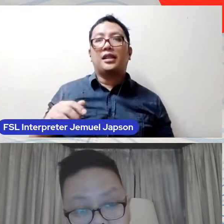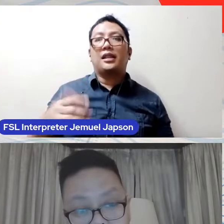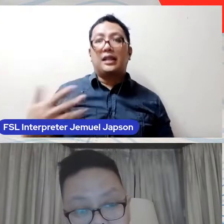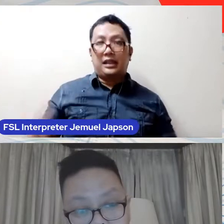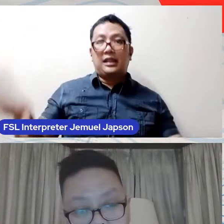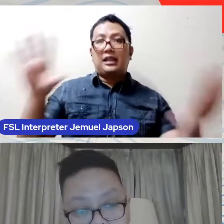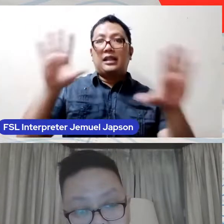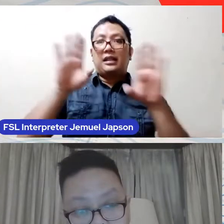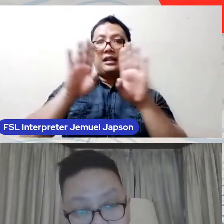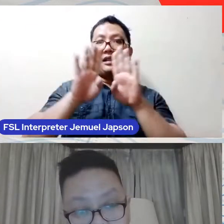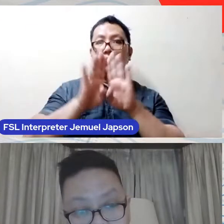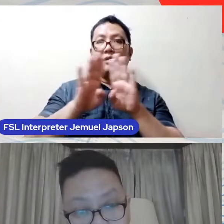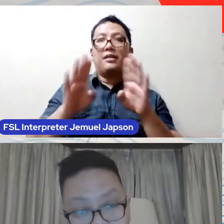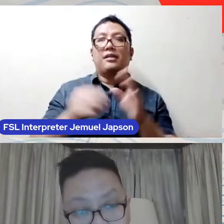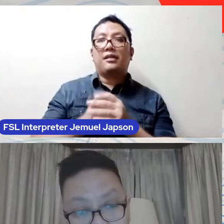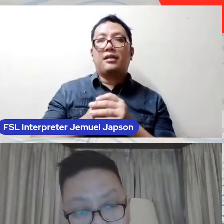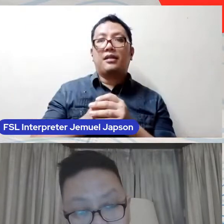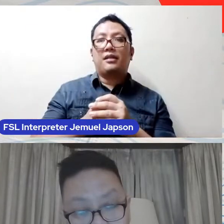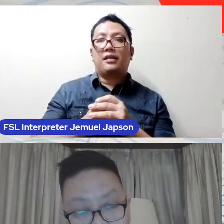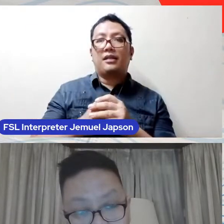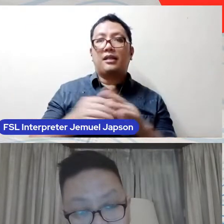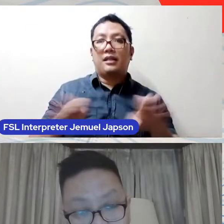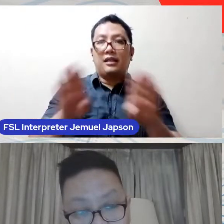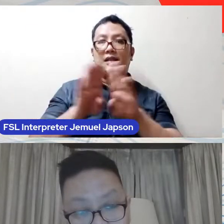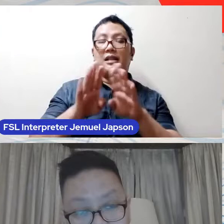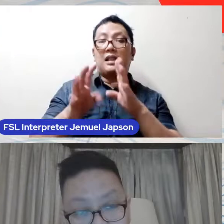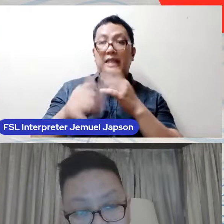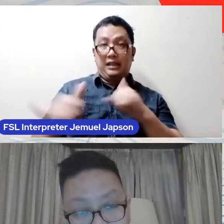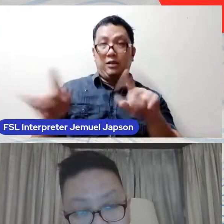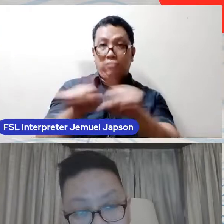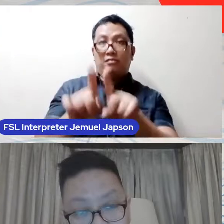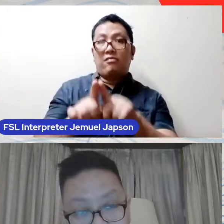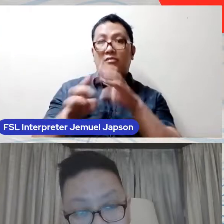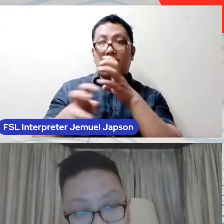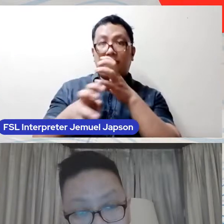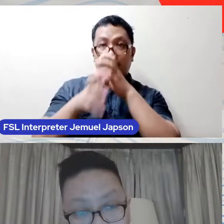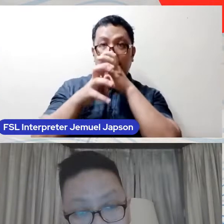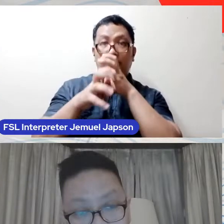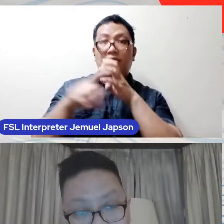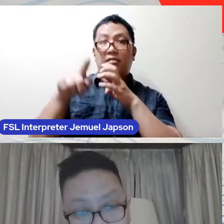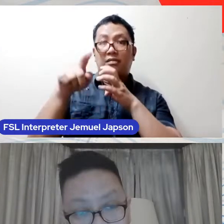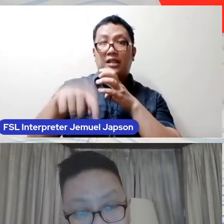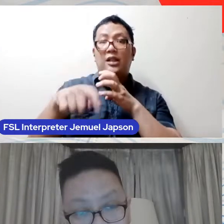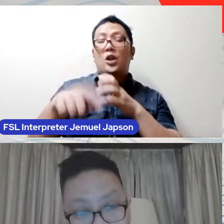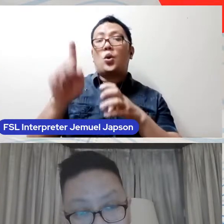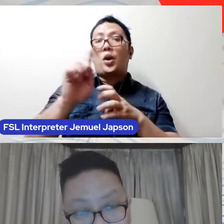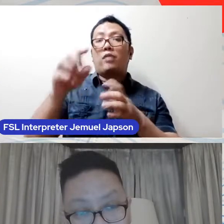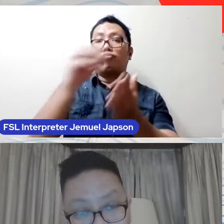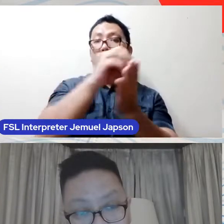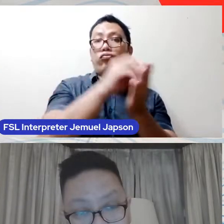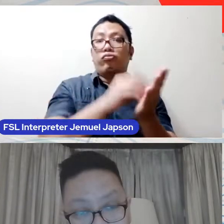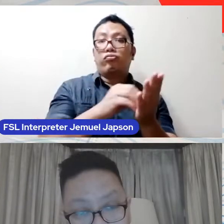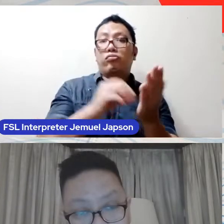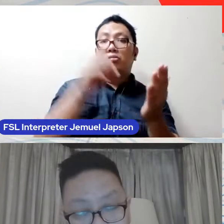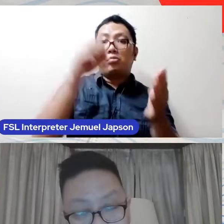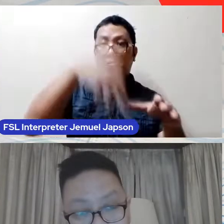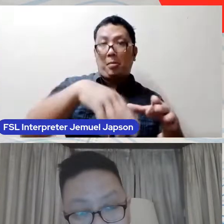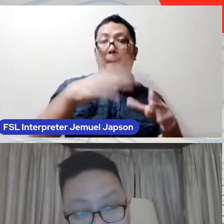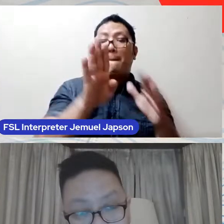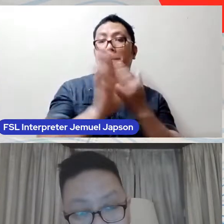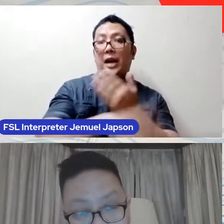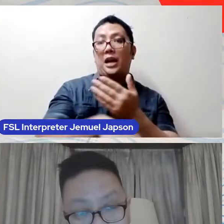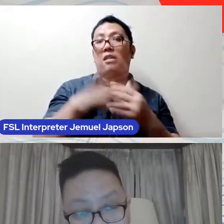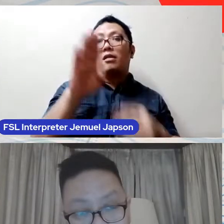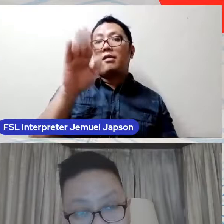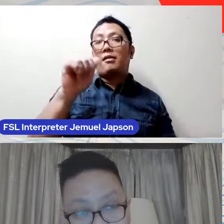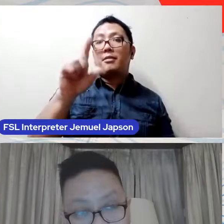Closing, strict din kasi you also have to take note what was put back inside the ballot box. Kasi po,